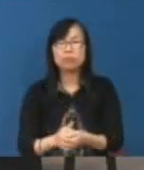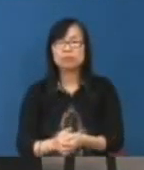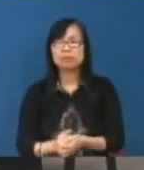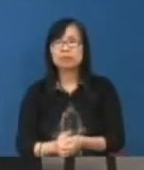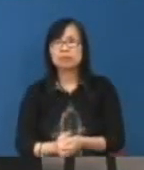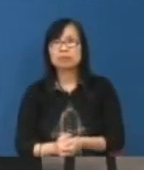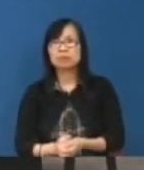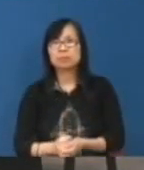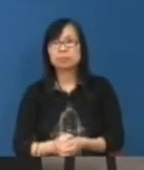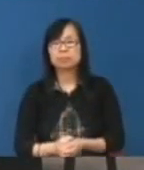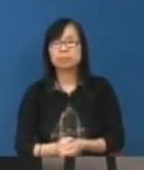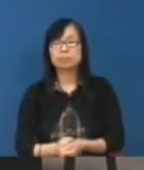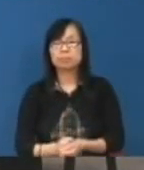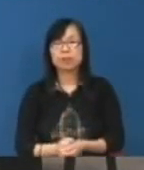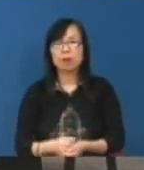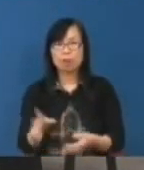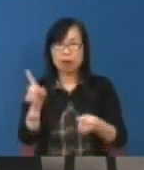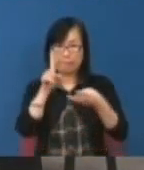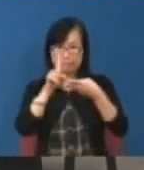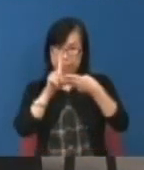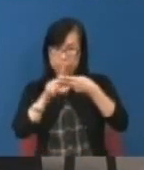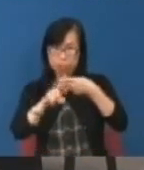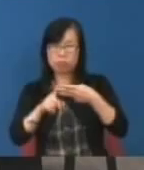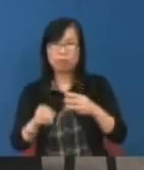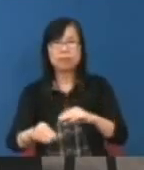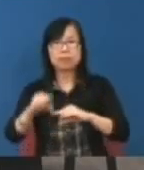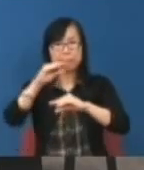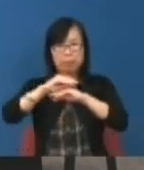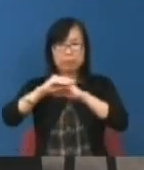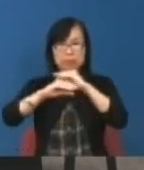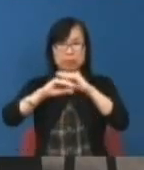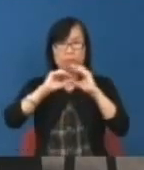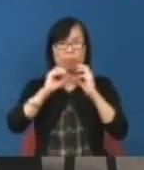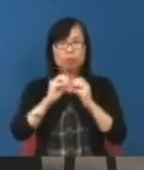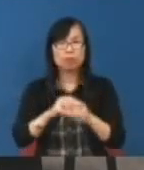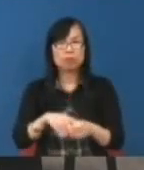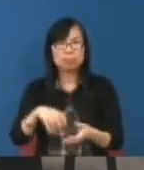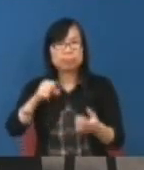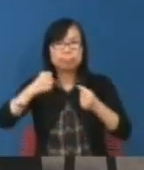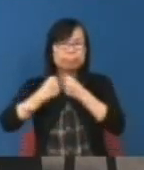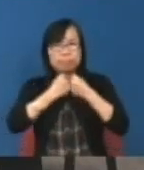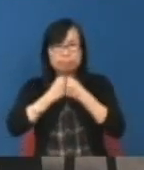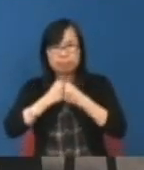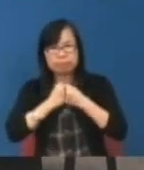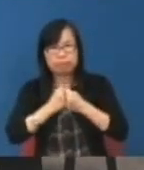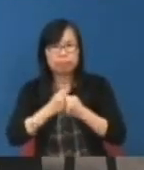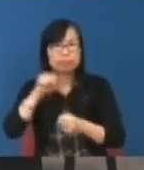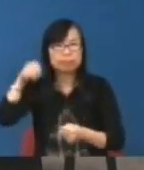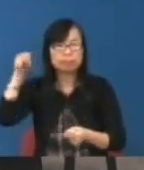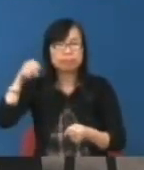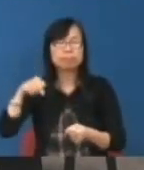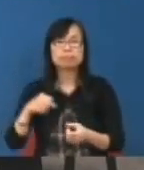錯啊。無論係民主黨啊、民建聯啊，都喺度爭住認， 認屎認屁啦， 咁